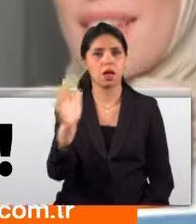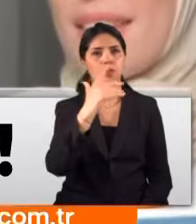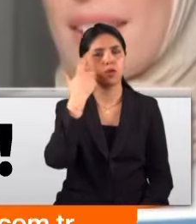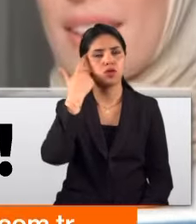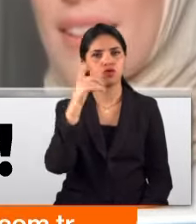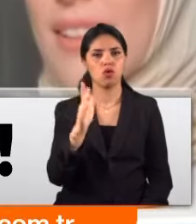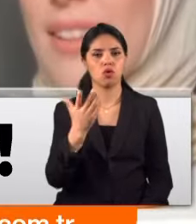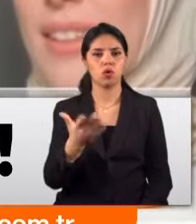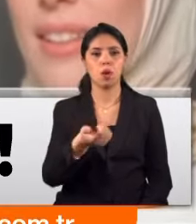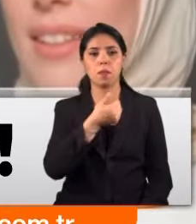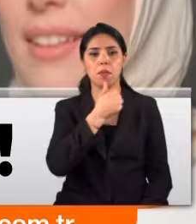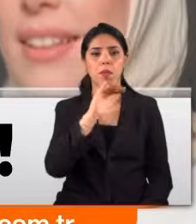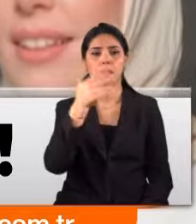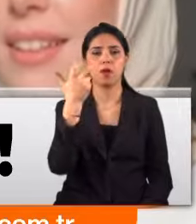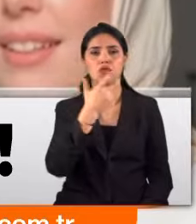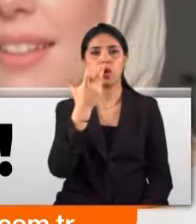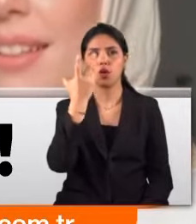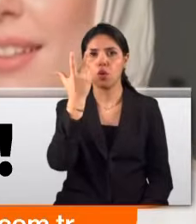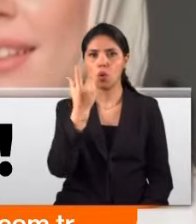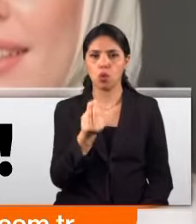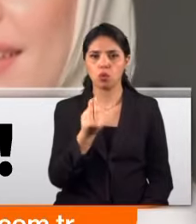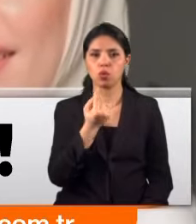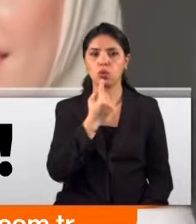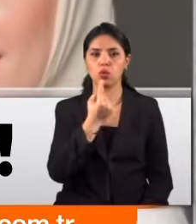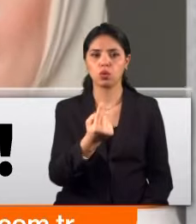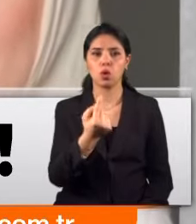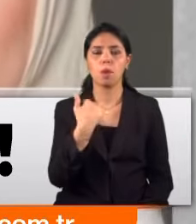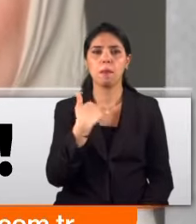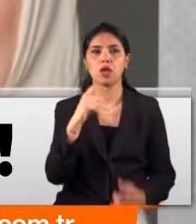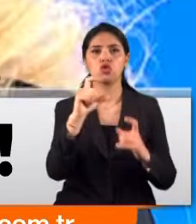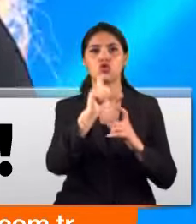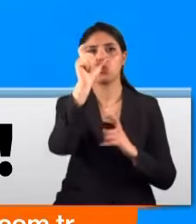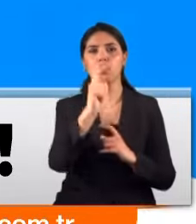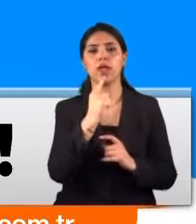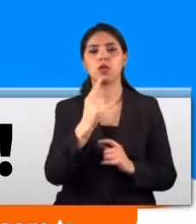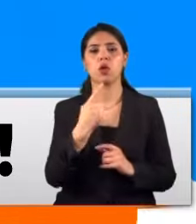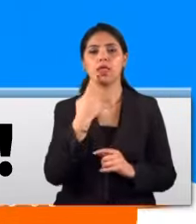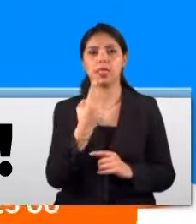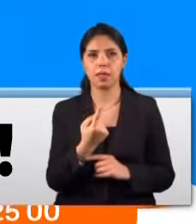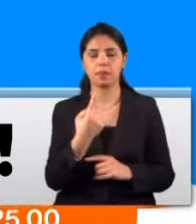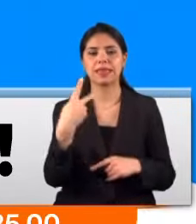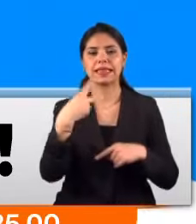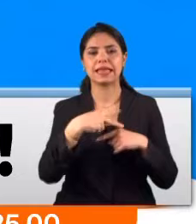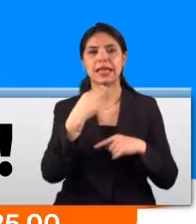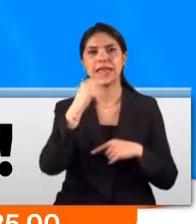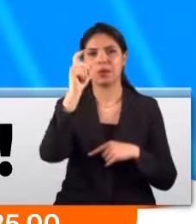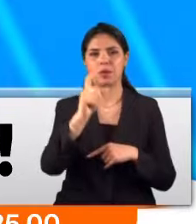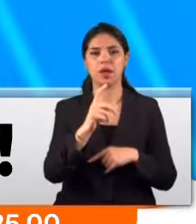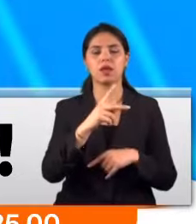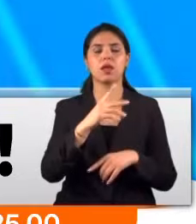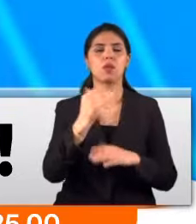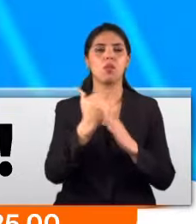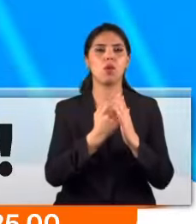düştü. Babanın başka bir sanatçı olduğunu söylüyor. Bana bunu Sufi'ye söyledim. Zeynep Hanım telefon attığımızda dün yayınımızın son